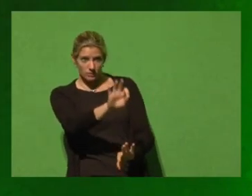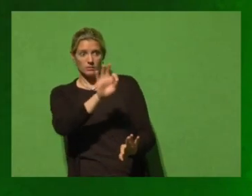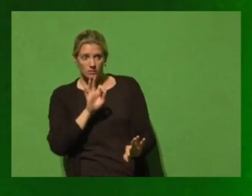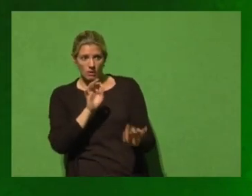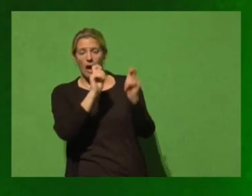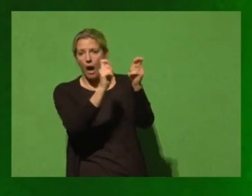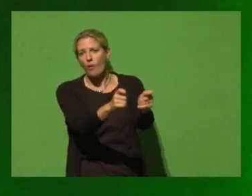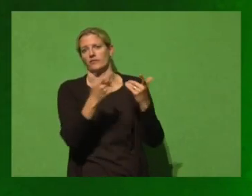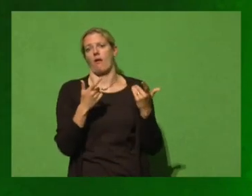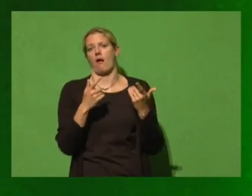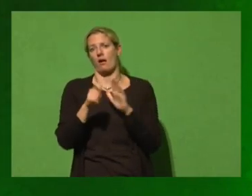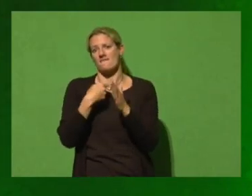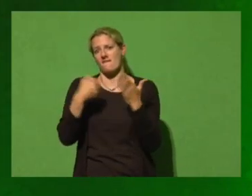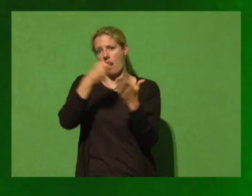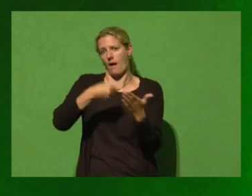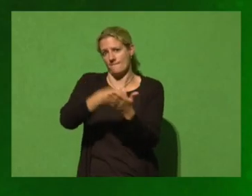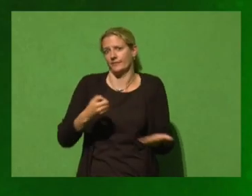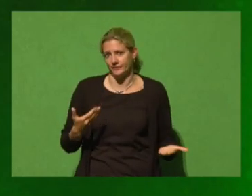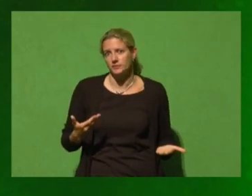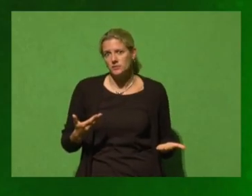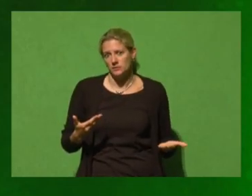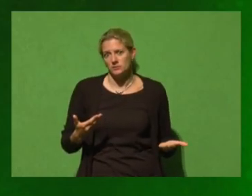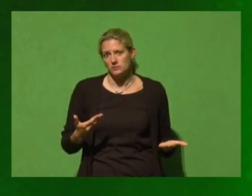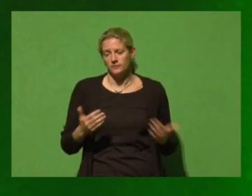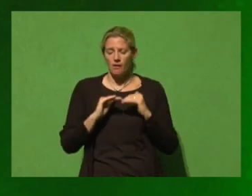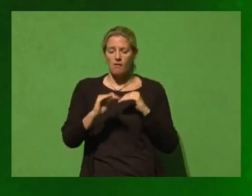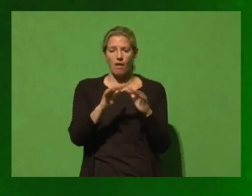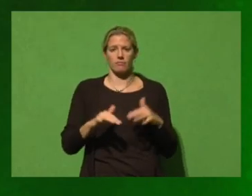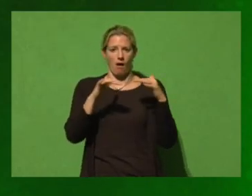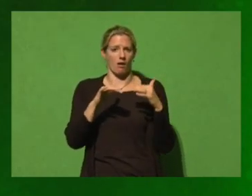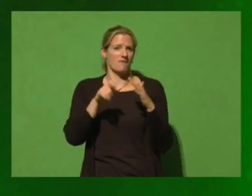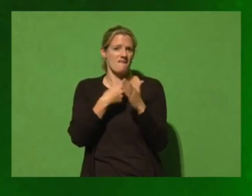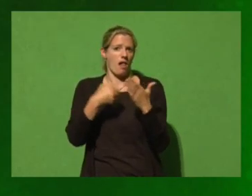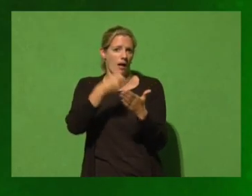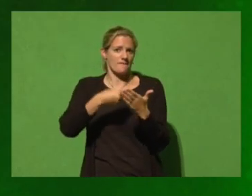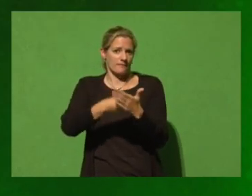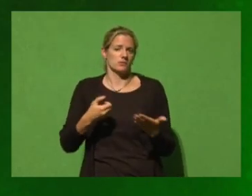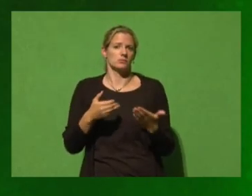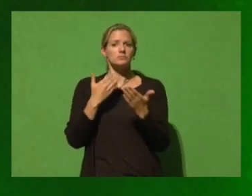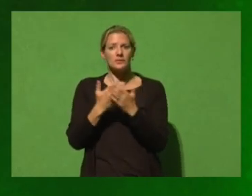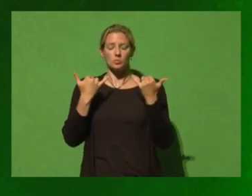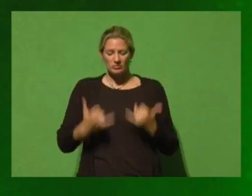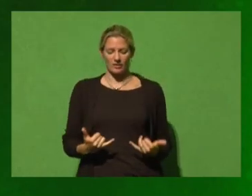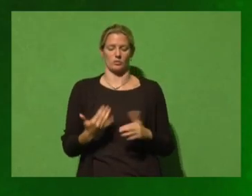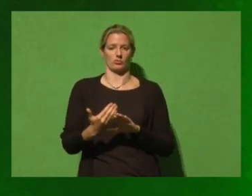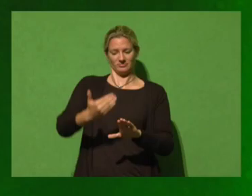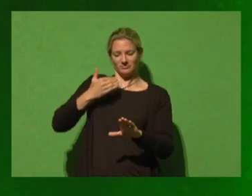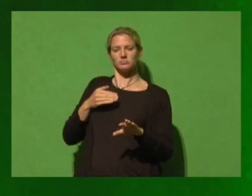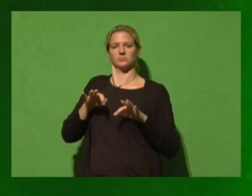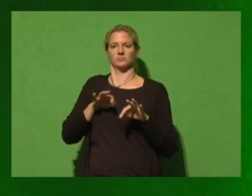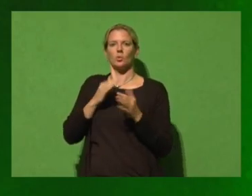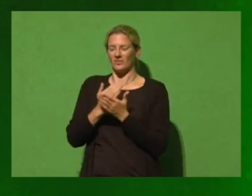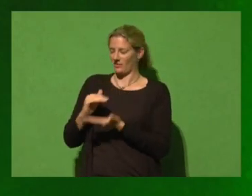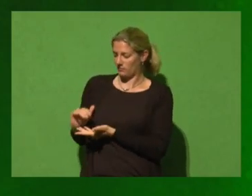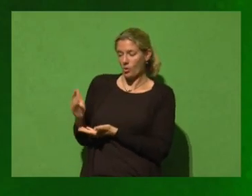die wir dann sozusagen einsetzen können für den Wahlkampf, Landtagswahlkampf. Und das möchten wir jetzt sozusagen strategisch angehen und deswegen lösen wir diese eine